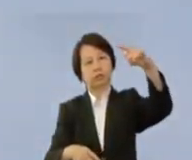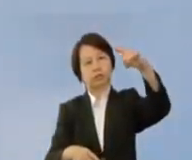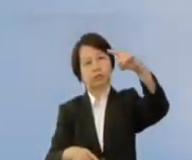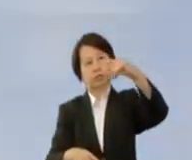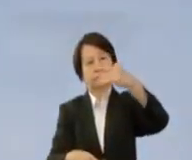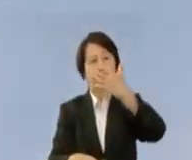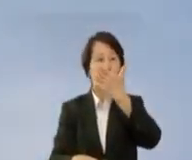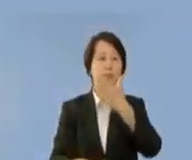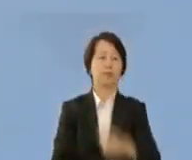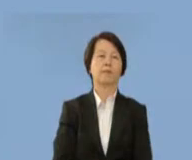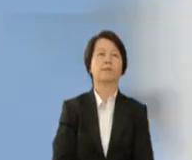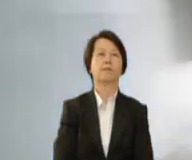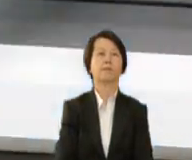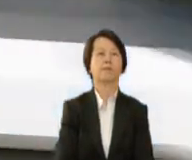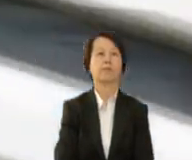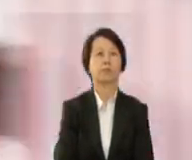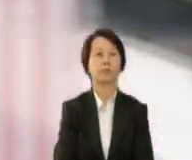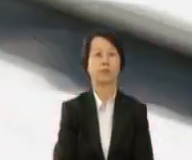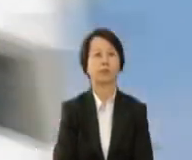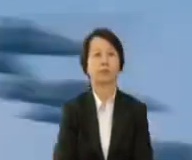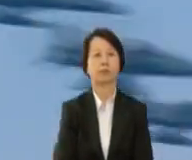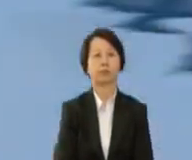Echelon.